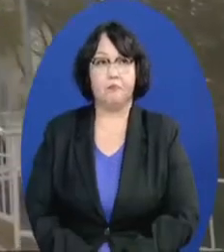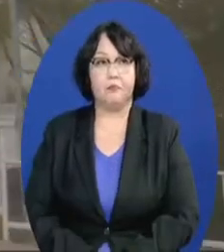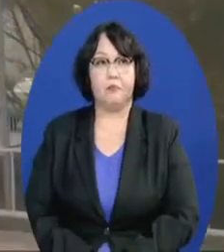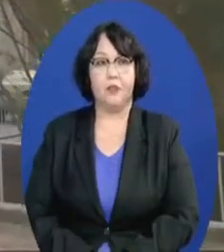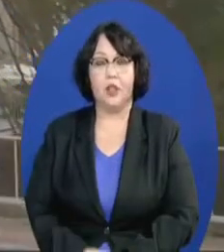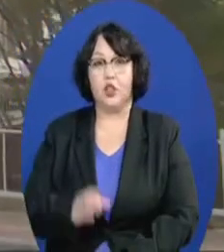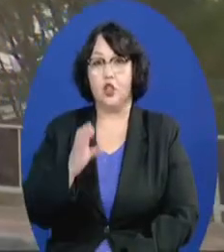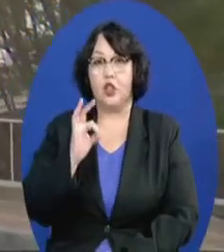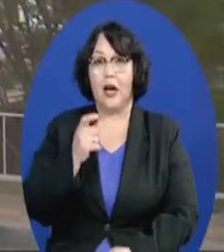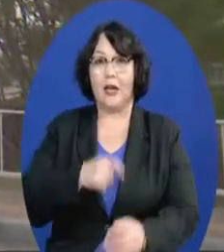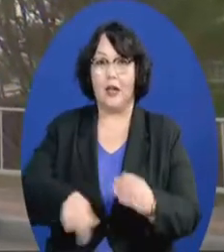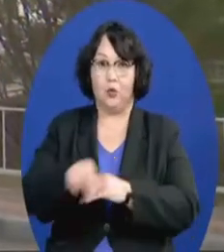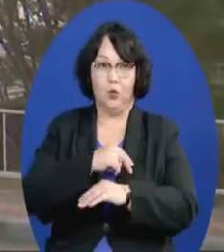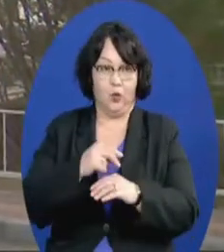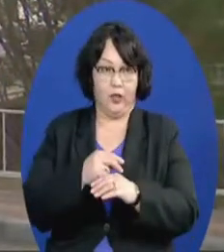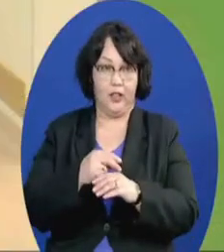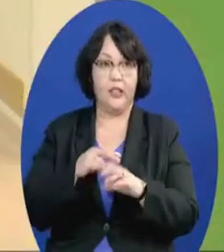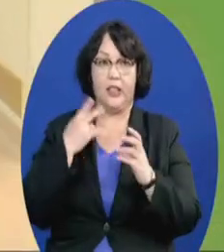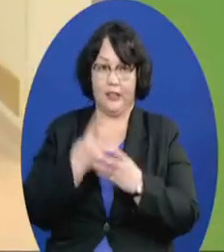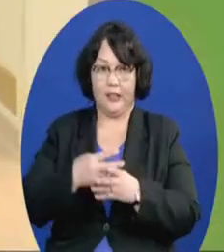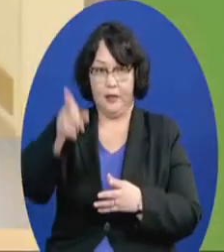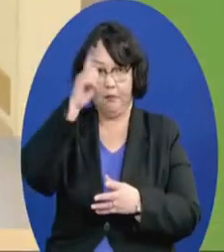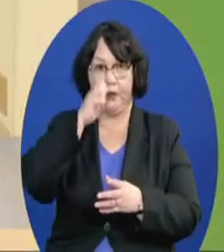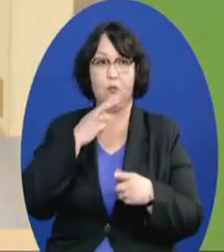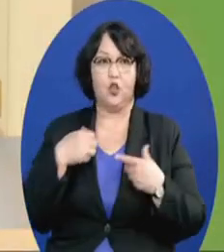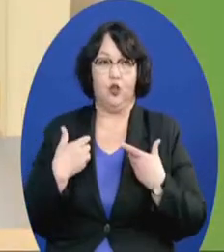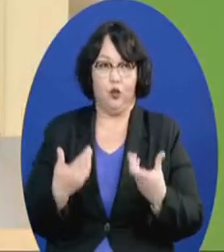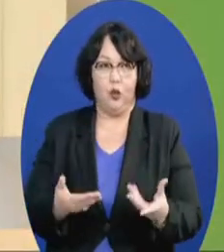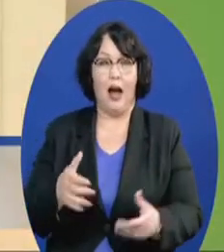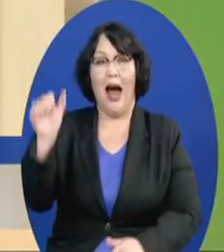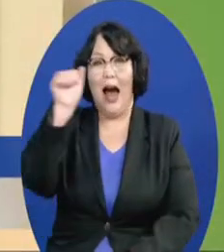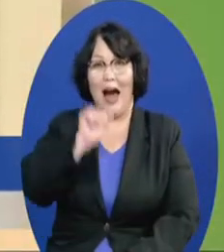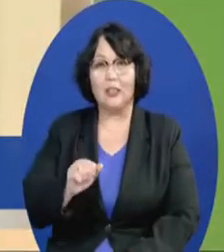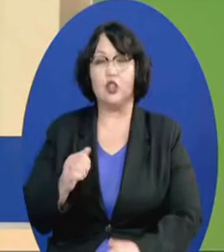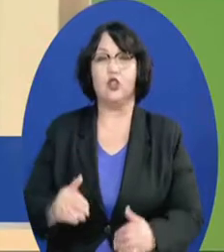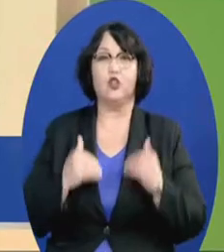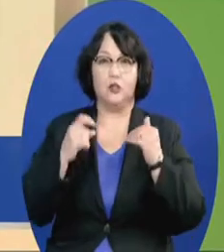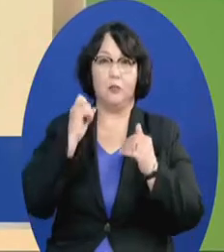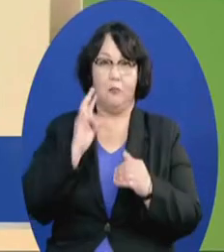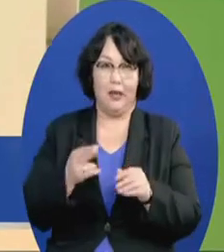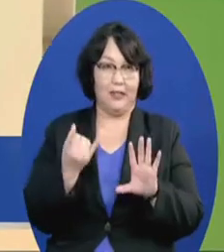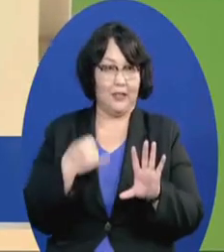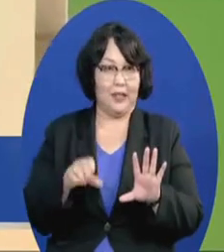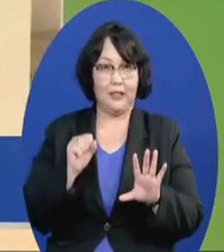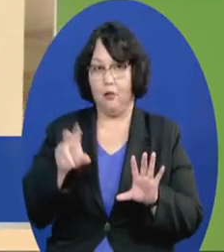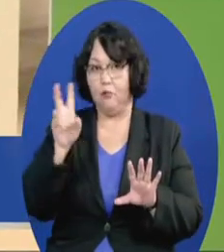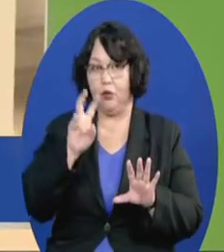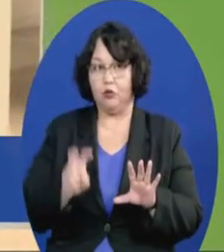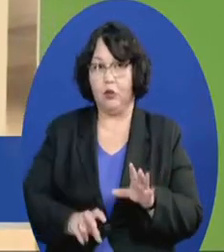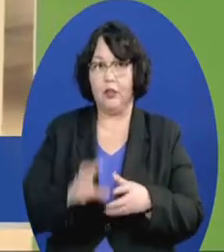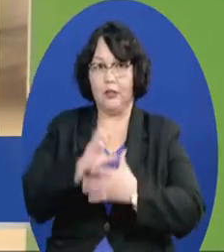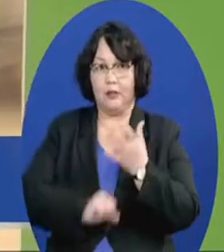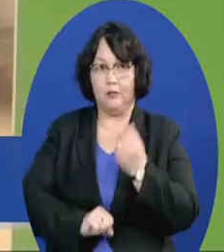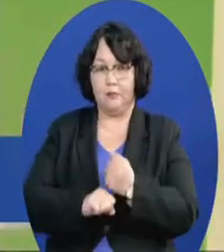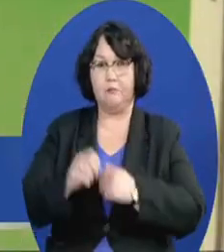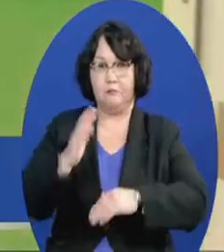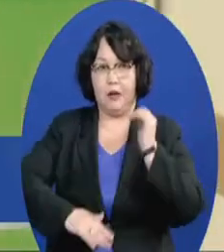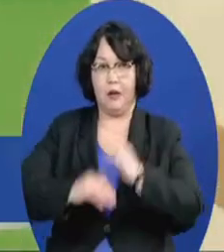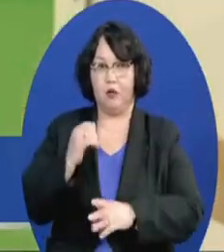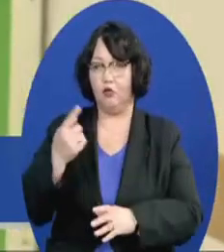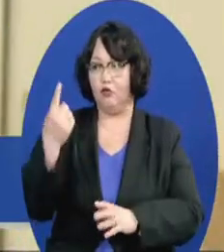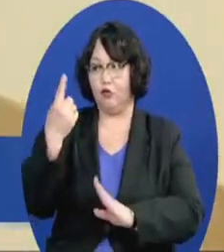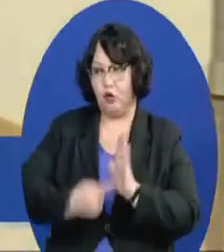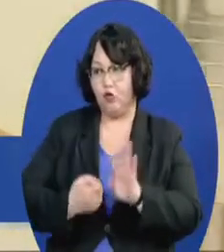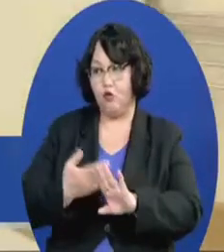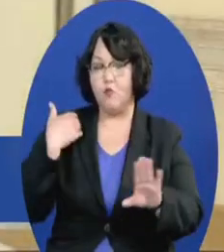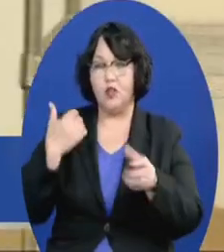Бид мэдээлэлээ сонгон хайрхан дүүргийн жишиг нэгдсэн эмнэлгээс хүргэж байна. Энэ эмнэлгийг Азийн хөгжлийн банкны 60 сая ам долларын санхүүжилтээр барьж, өнгөрсөн сараас ашиглалтанд